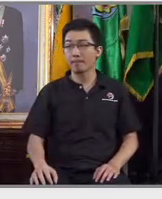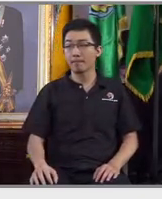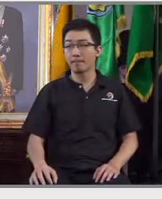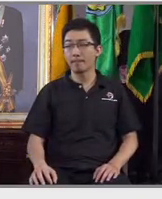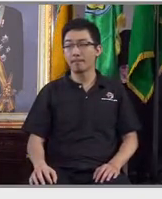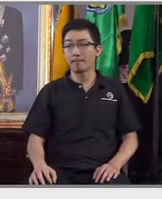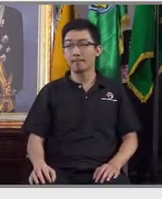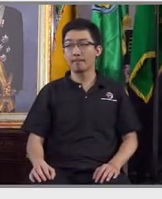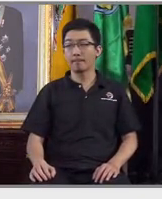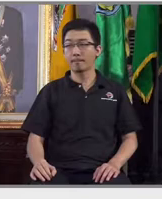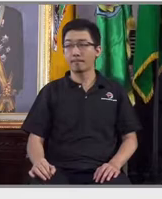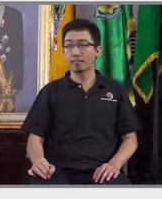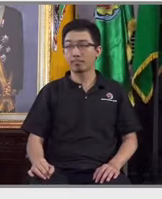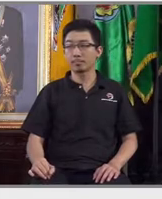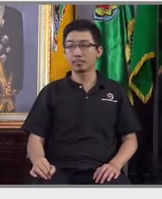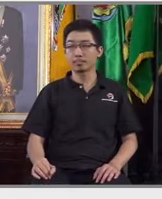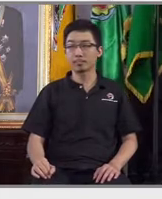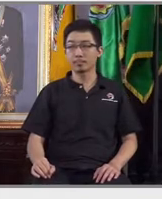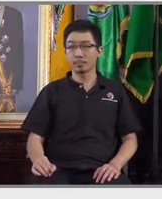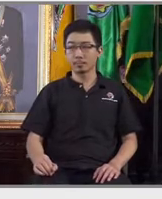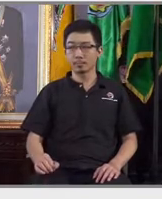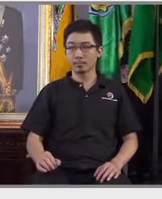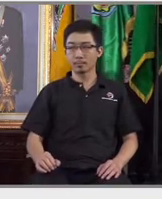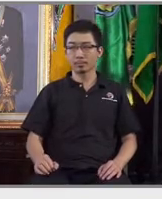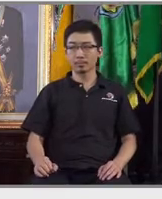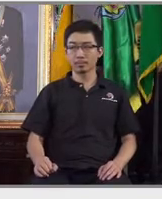71, IPM